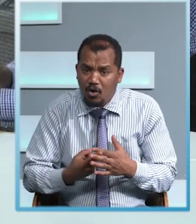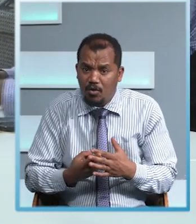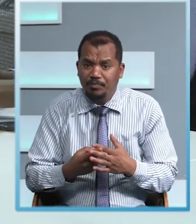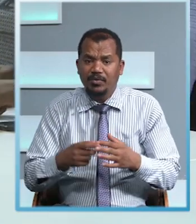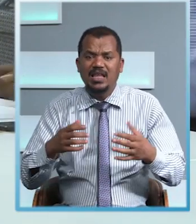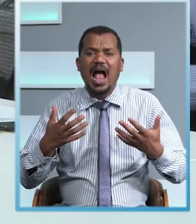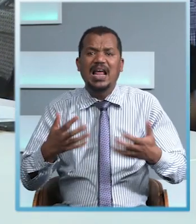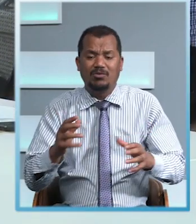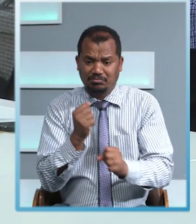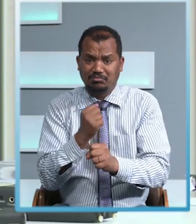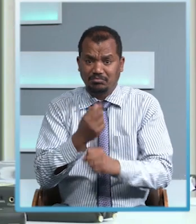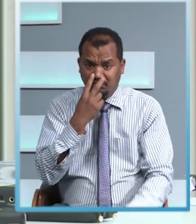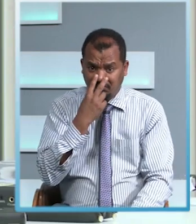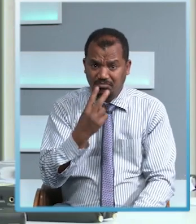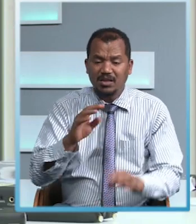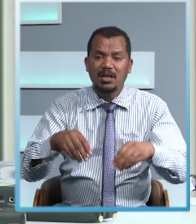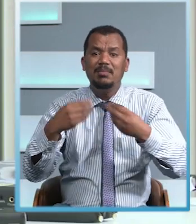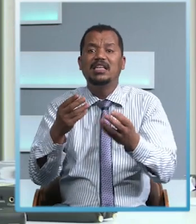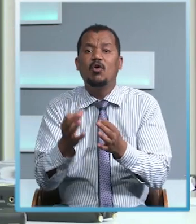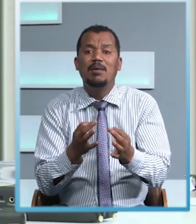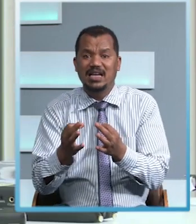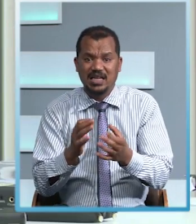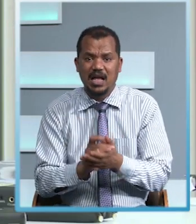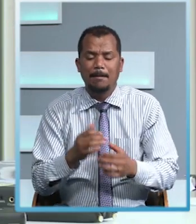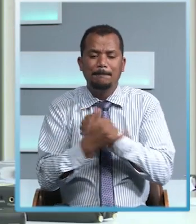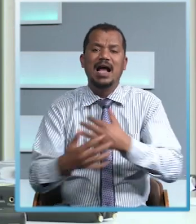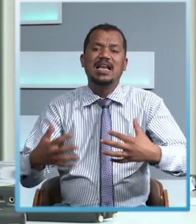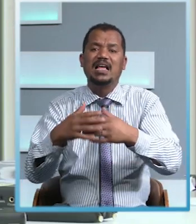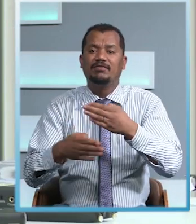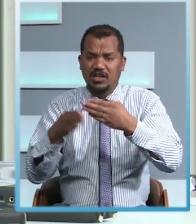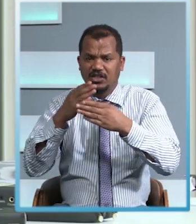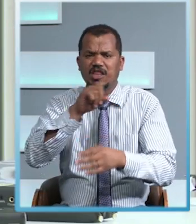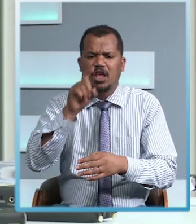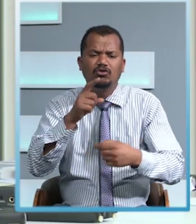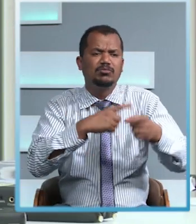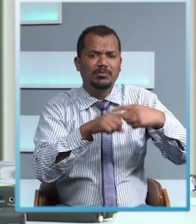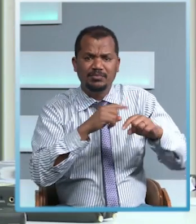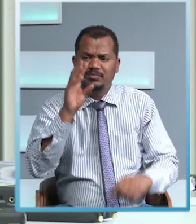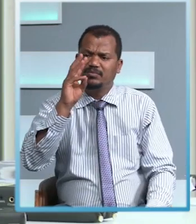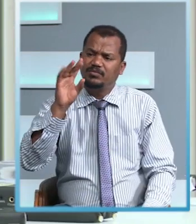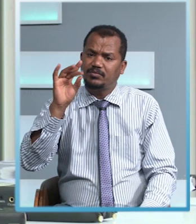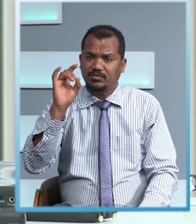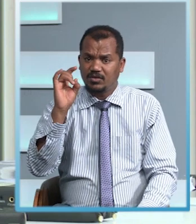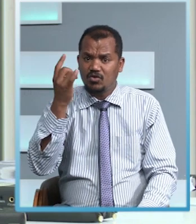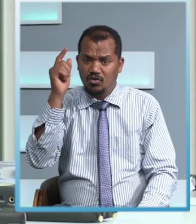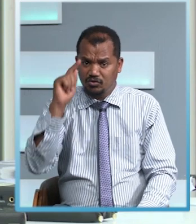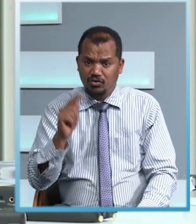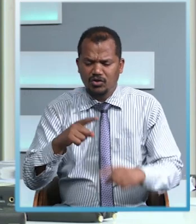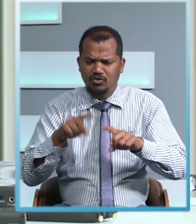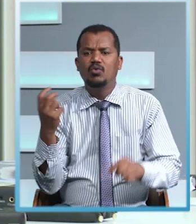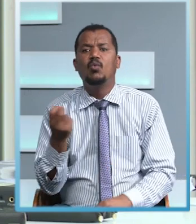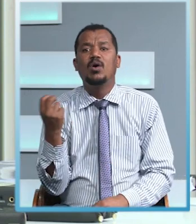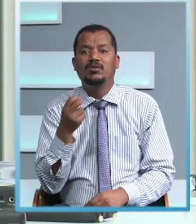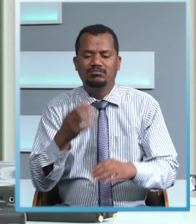ተመረተ አንስቶ ያከናወናቸው ስራዎች በተመለከተ በሰጠው መግለጫ በአገር አቀፍ ደረጃ ጥያቄዎች የሚነሳባቸው 68